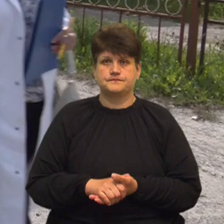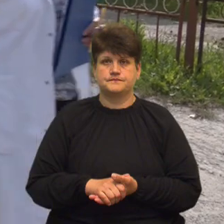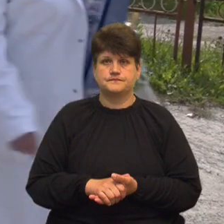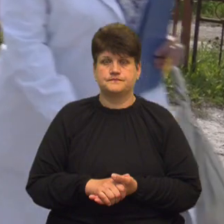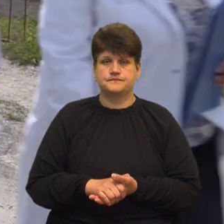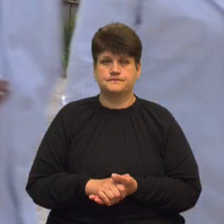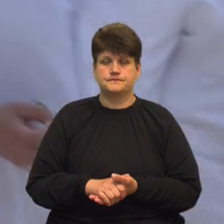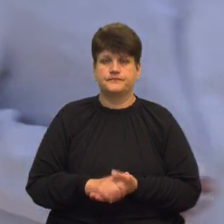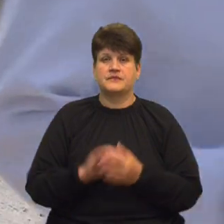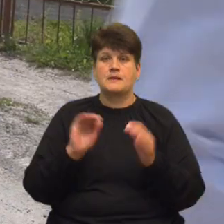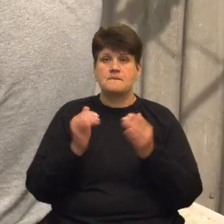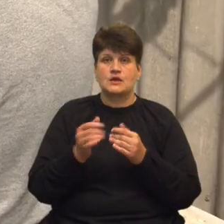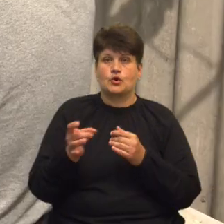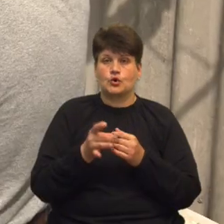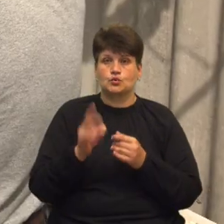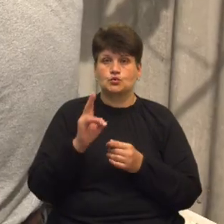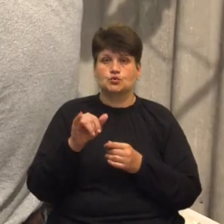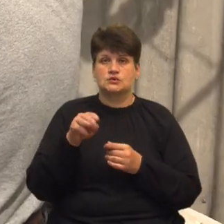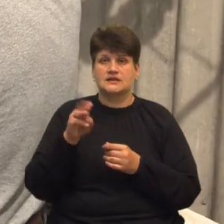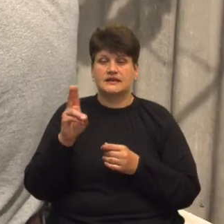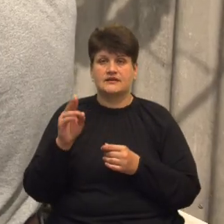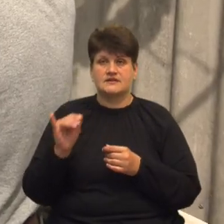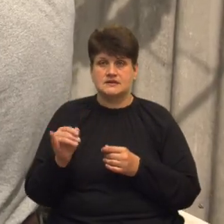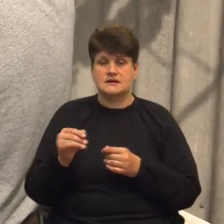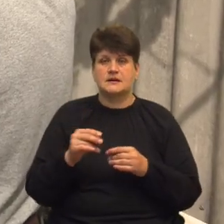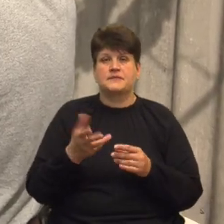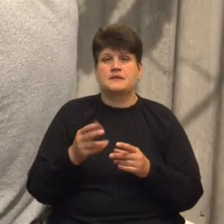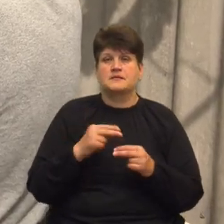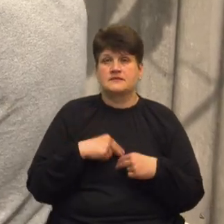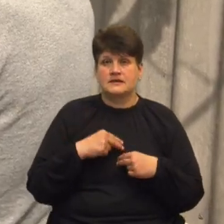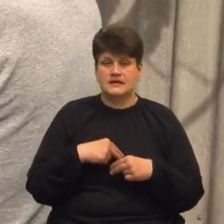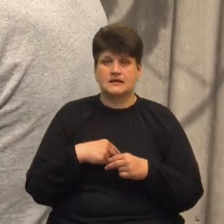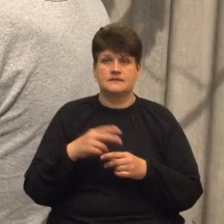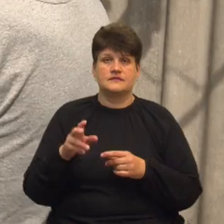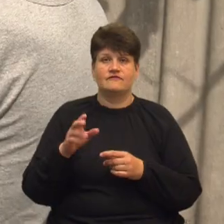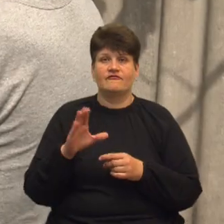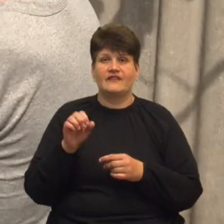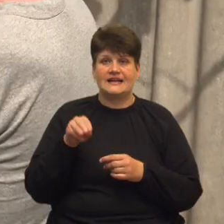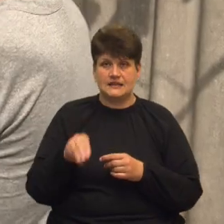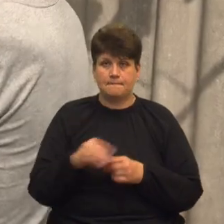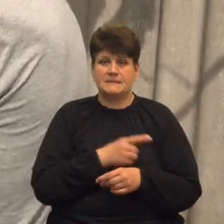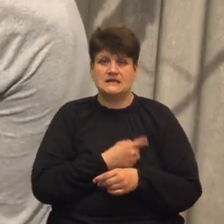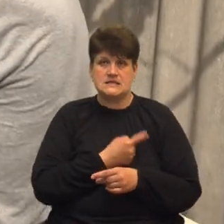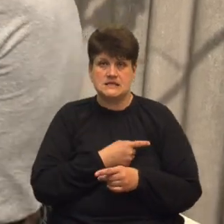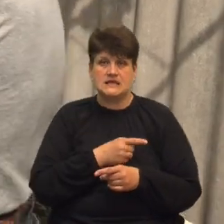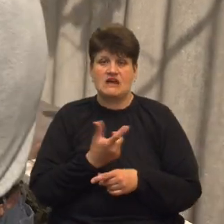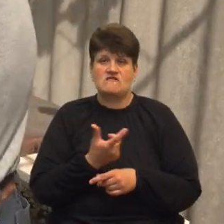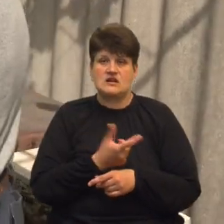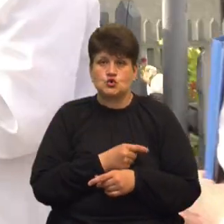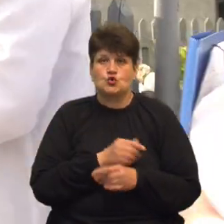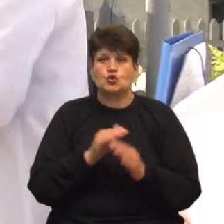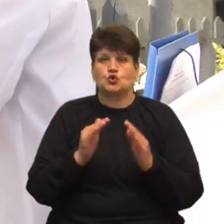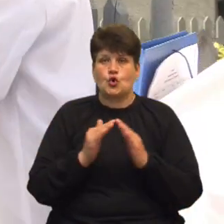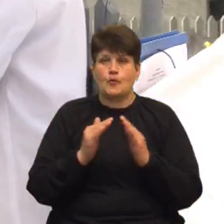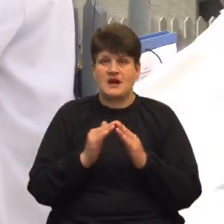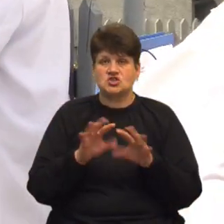У мікрорайоні Кутківці в Тернополі працівники міської державної лікарні ветеринарної медицини вакцинують домашніх тварин від сказу.